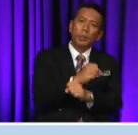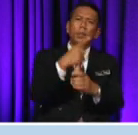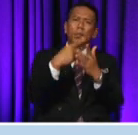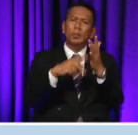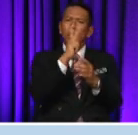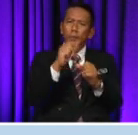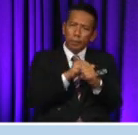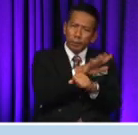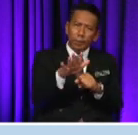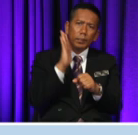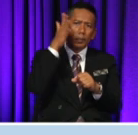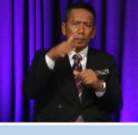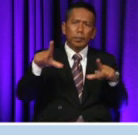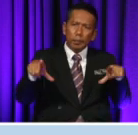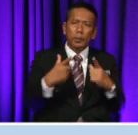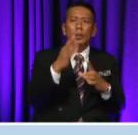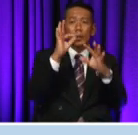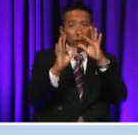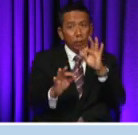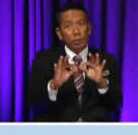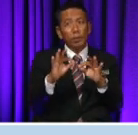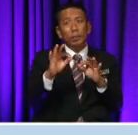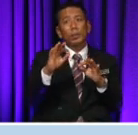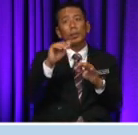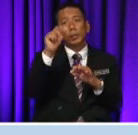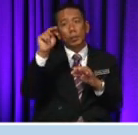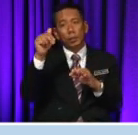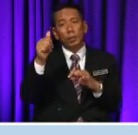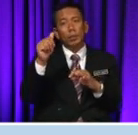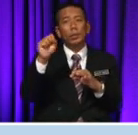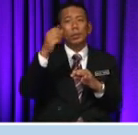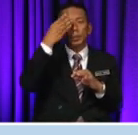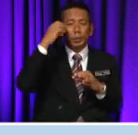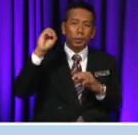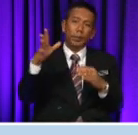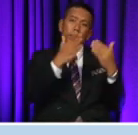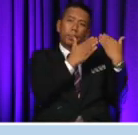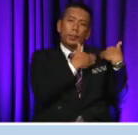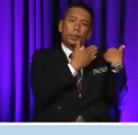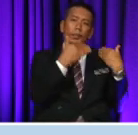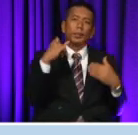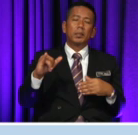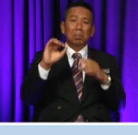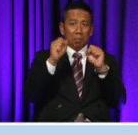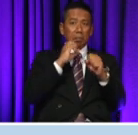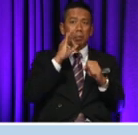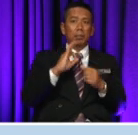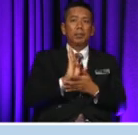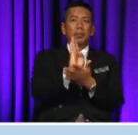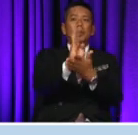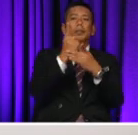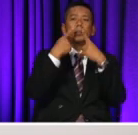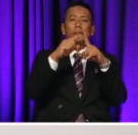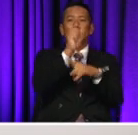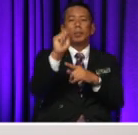yang akan berlaku sekiranya Anas mengabaikan tanggung jawabnya baik soalnya yang pertama